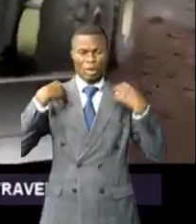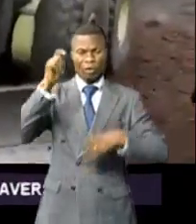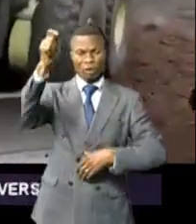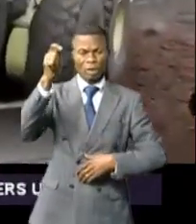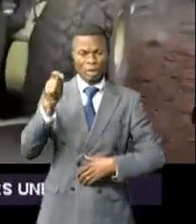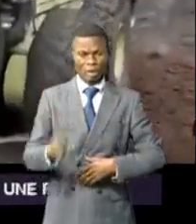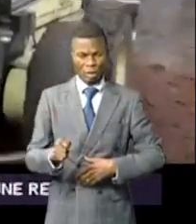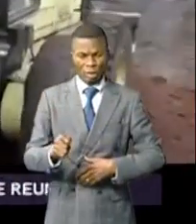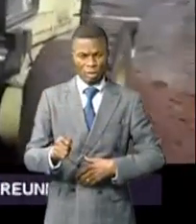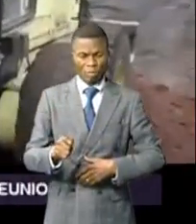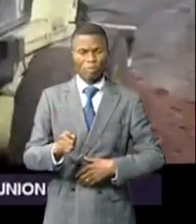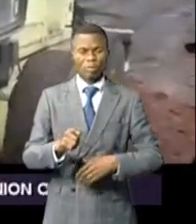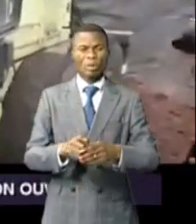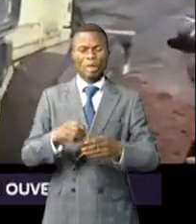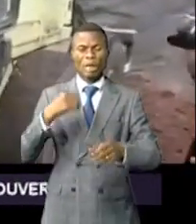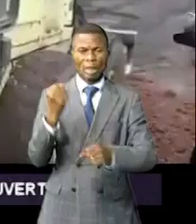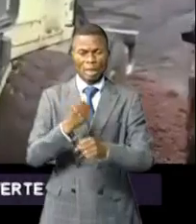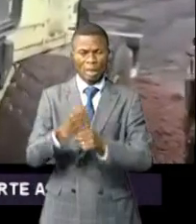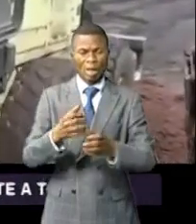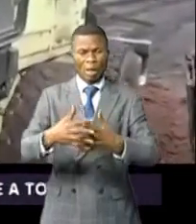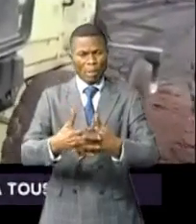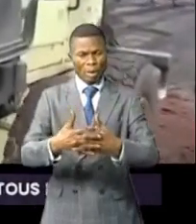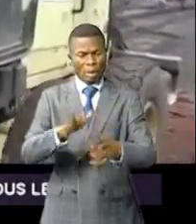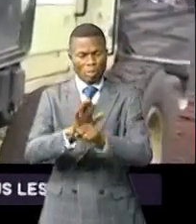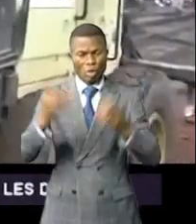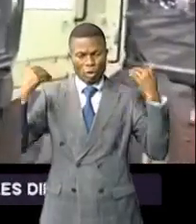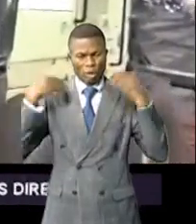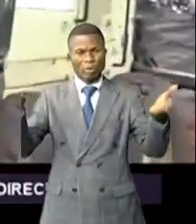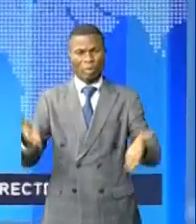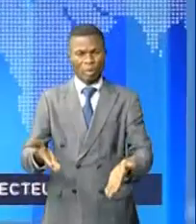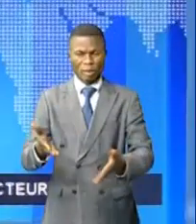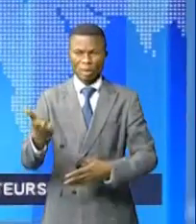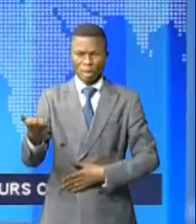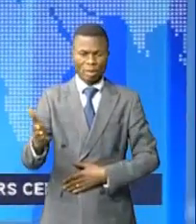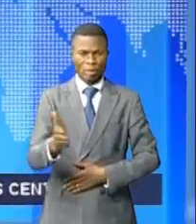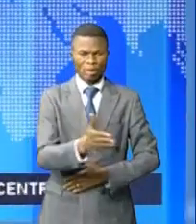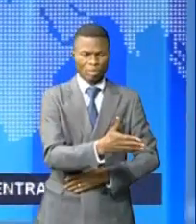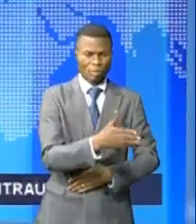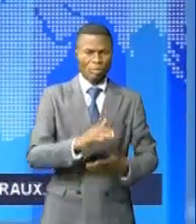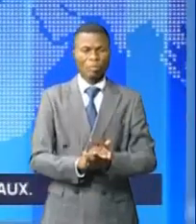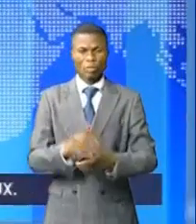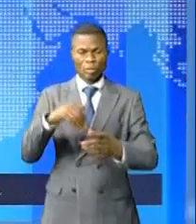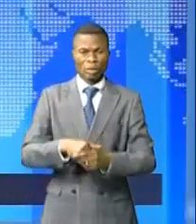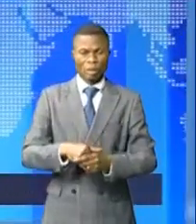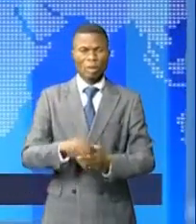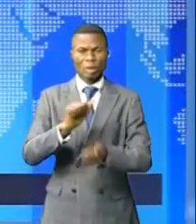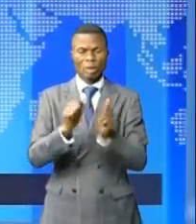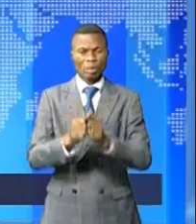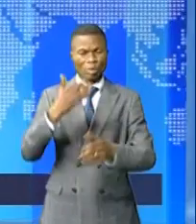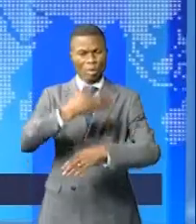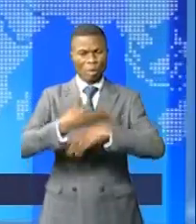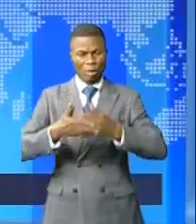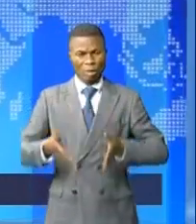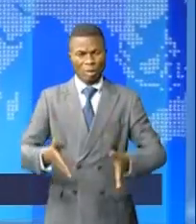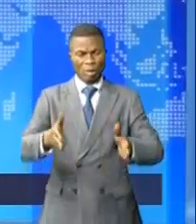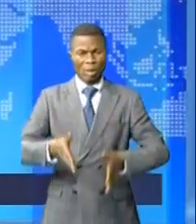Dima a manipulé la niveleuse en présence de plusieurs officiels. Restons toujours dans le secteur des infrastructures.